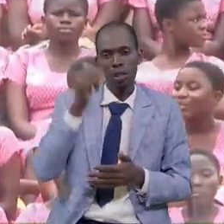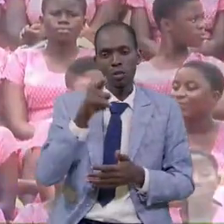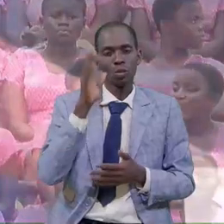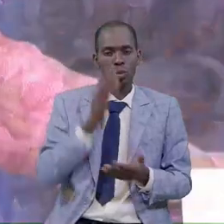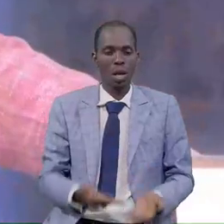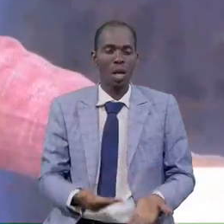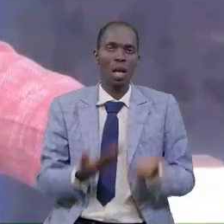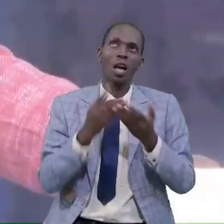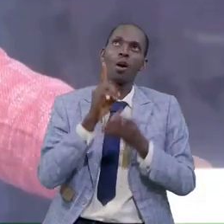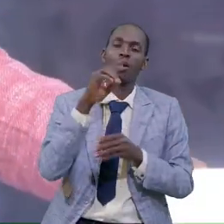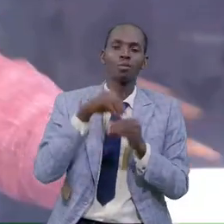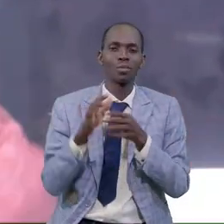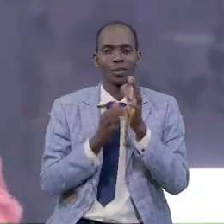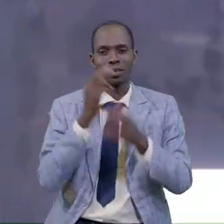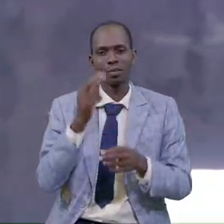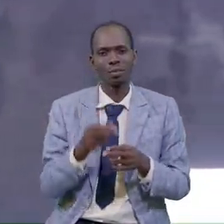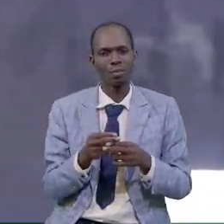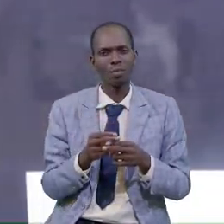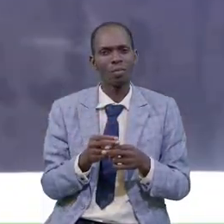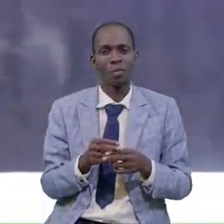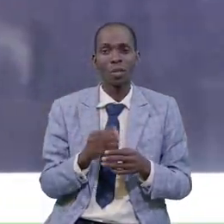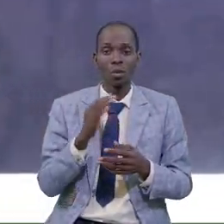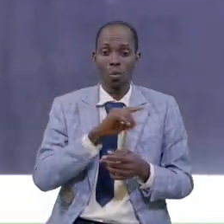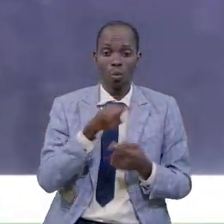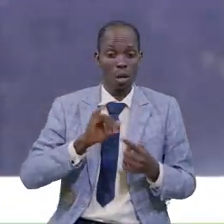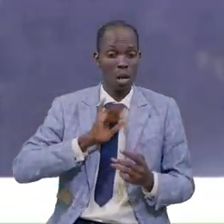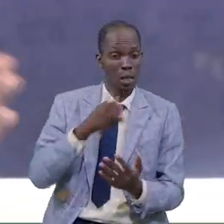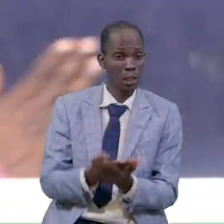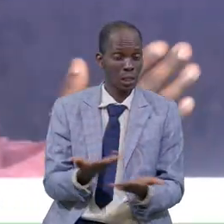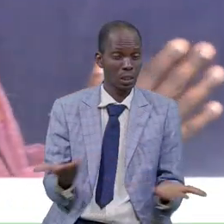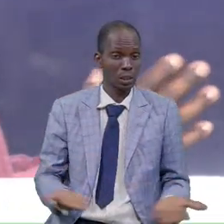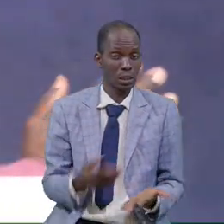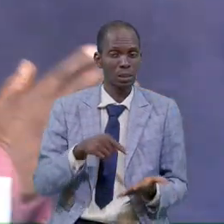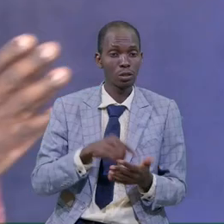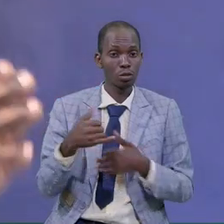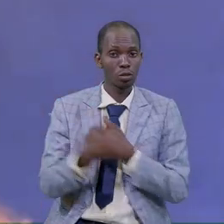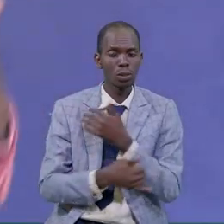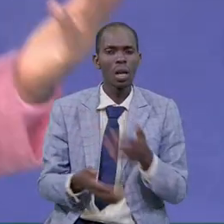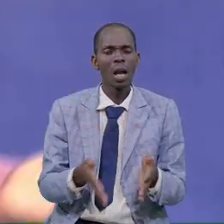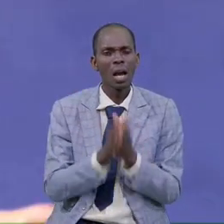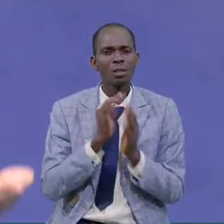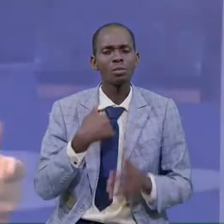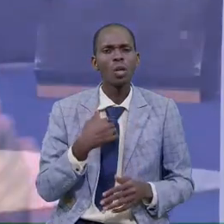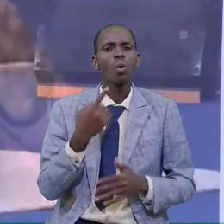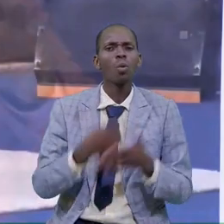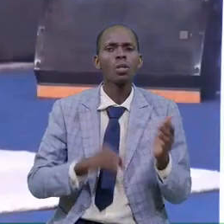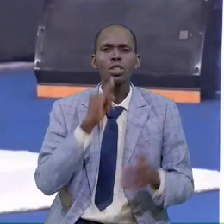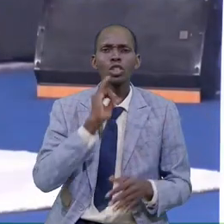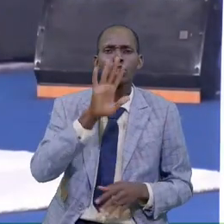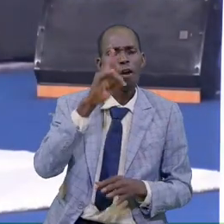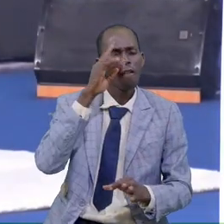Tu dis, pasteur, on m'a demandé quand je suis venu dans le pays, pasteur, quelle est ta déclaration de